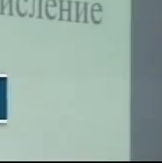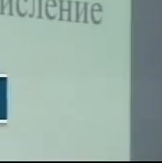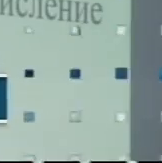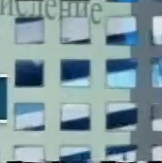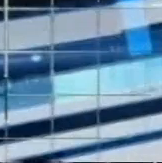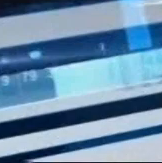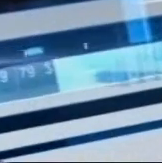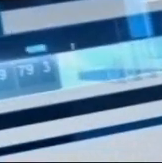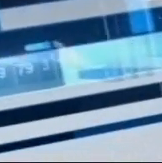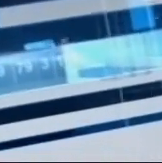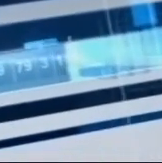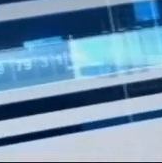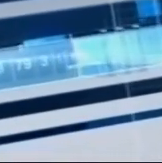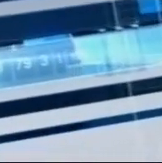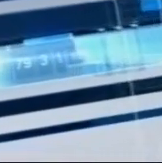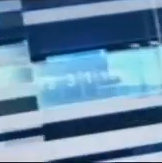vko.ddo.kz.